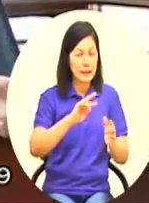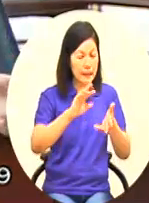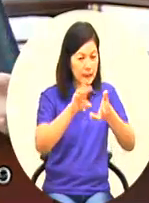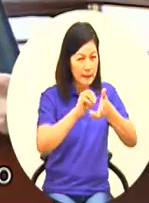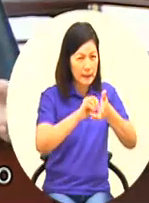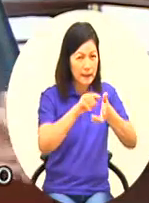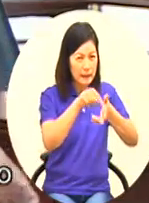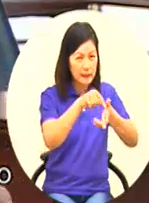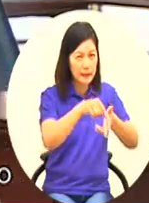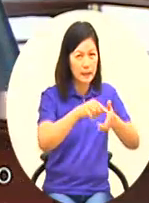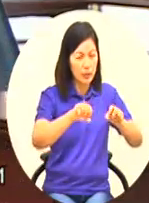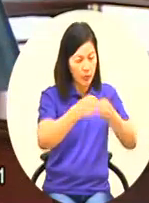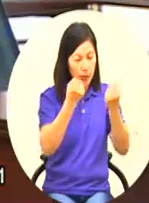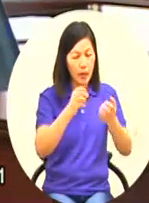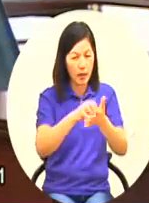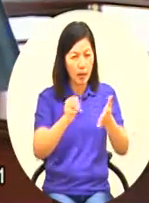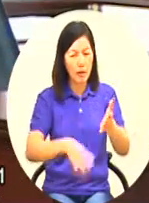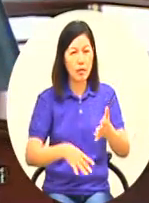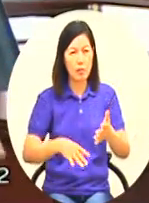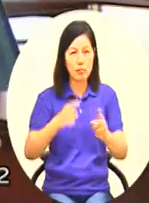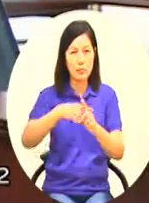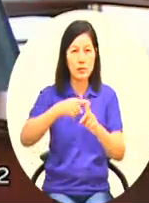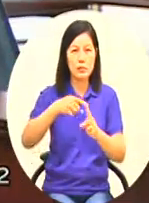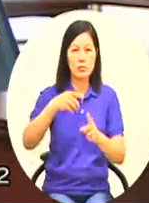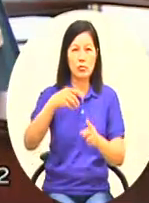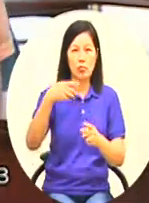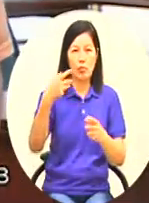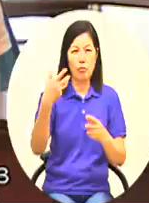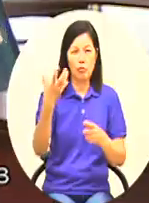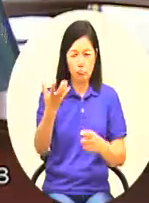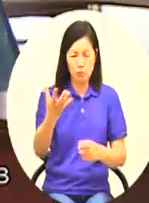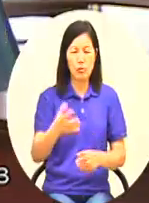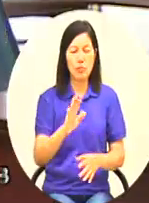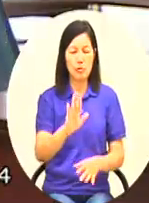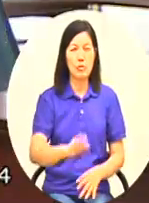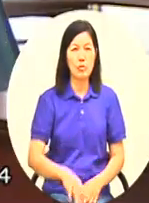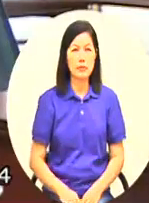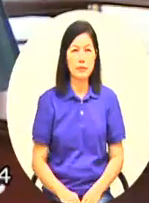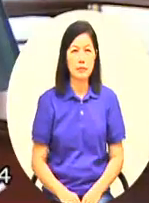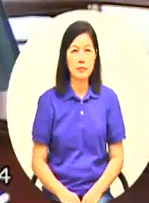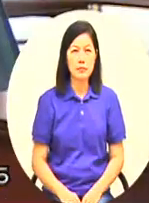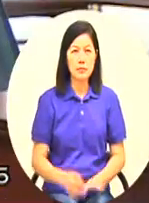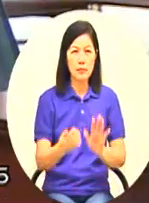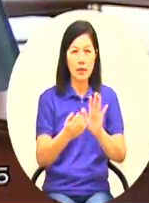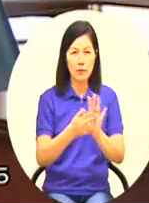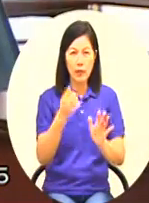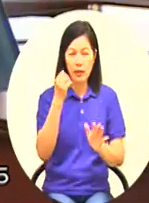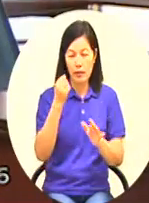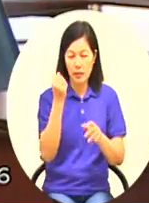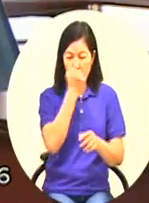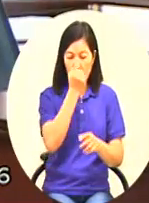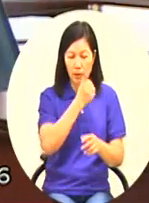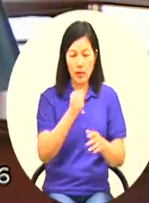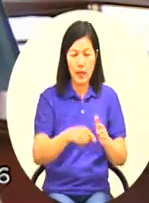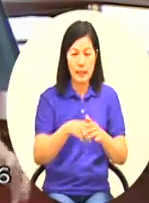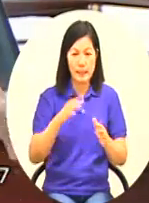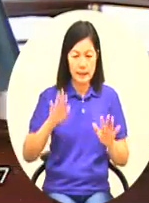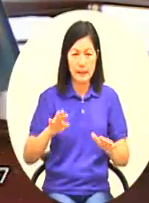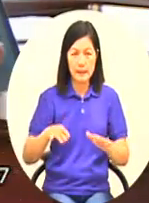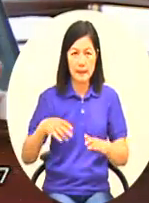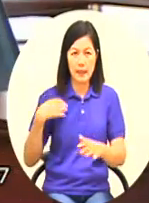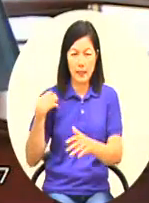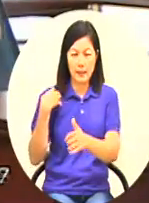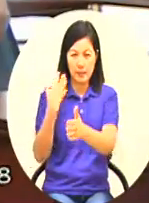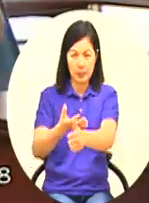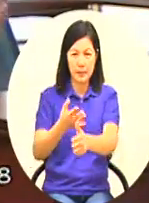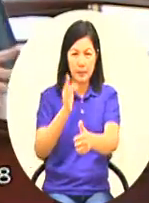高，对不对？我刚有听迄、那个。咱个犯罪预防科科长啊，有咧讲嘛，即卖是要委外嘛，委外是安怎？发包委